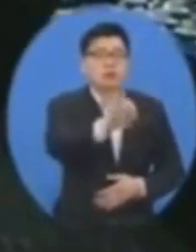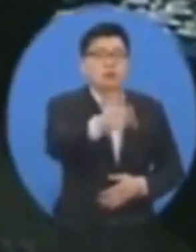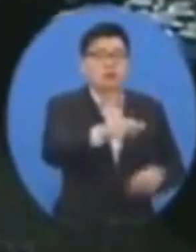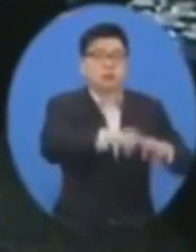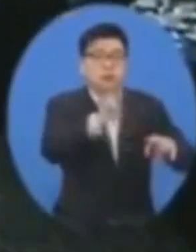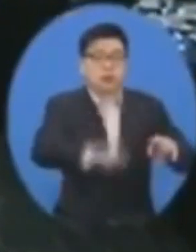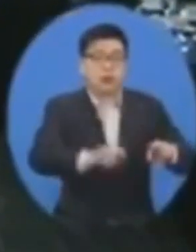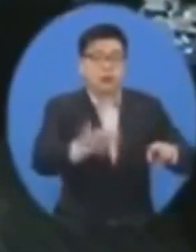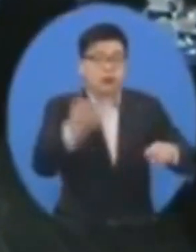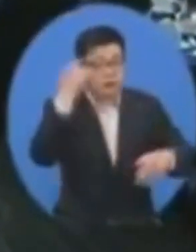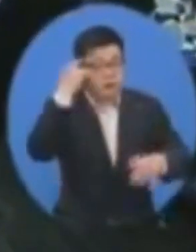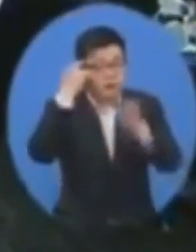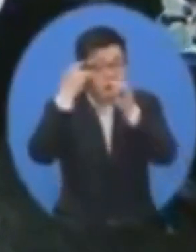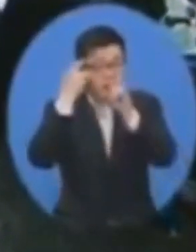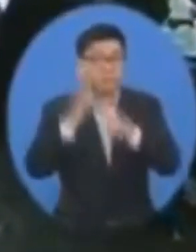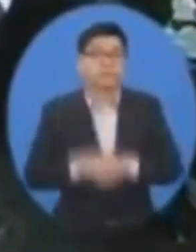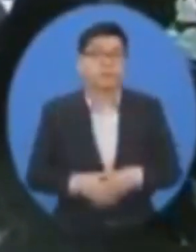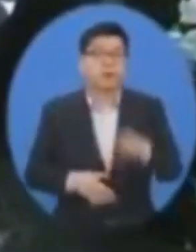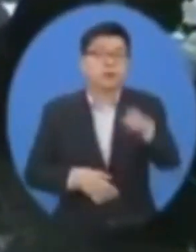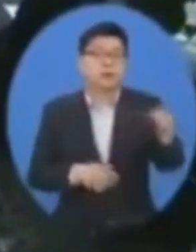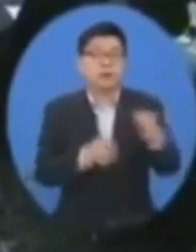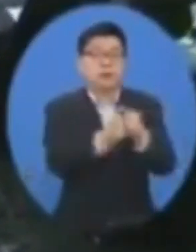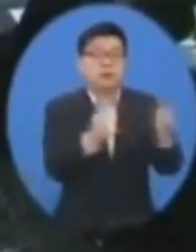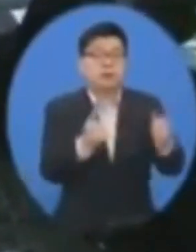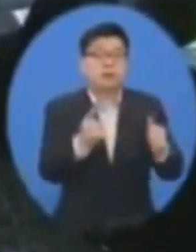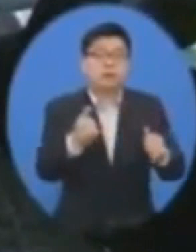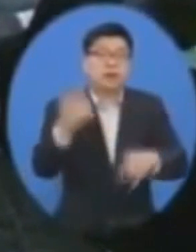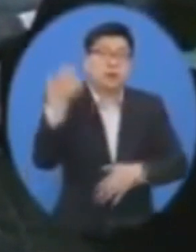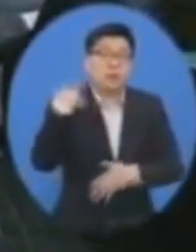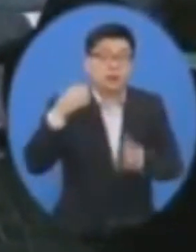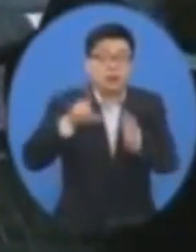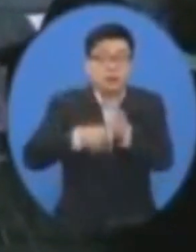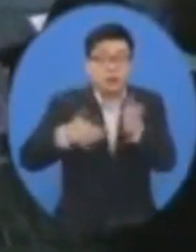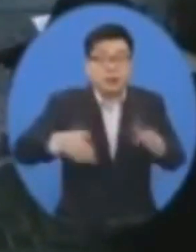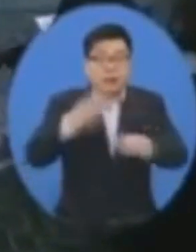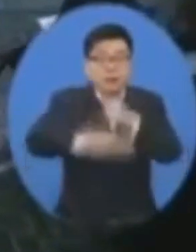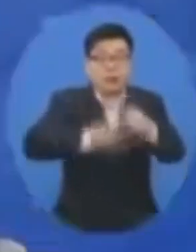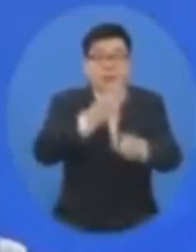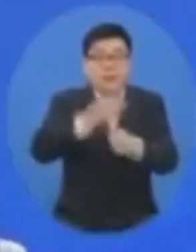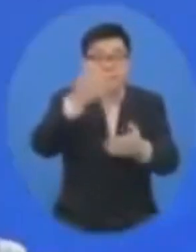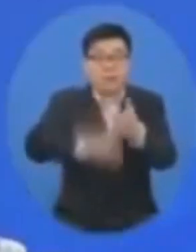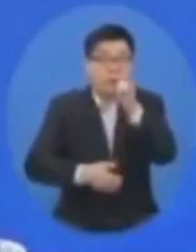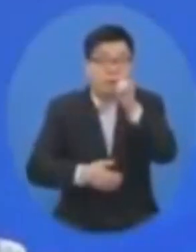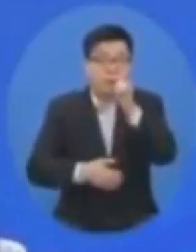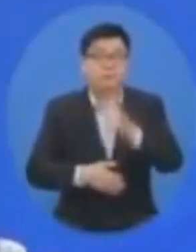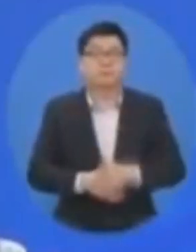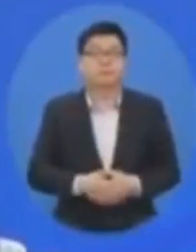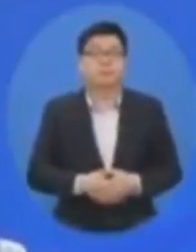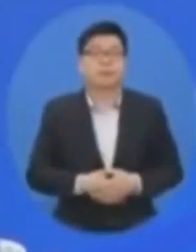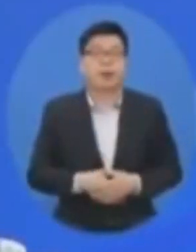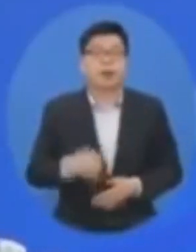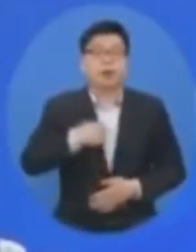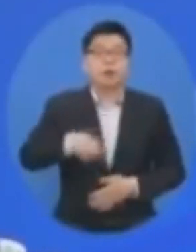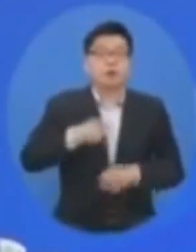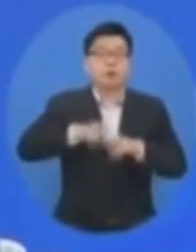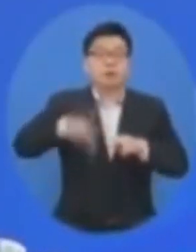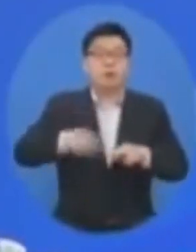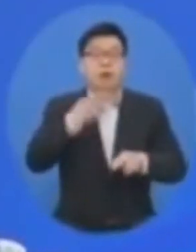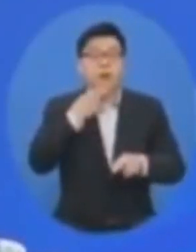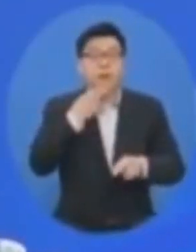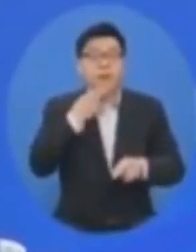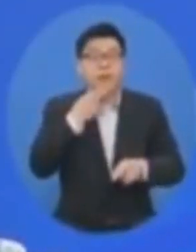사퇴를 내야 된다고 봅니다. 그 사람들은 임기가 지금 3년 이상 남았어요. 3년 이상 남았는데 자기들은 사퇴 안